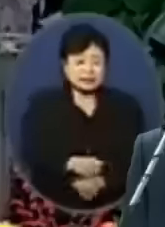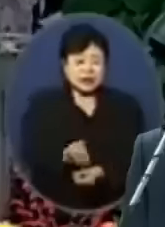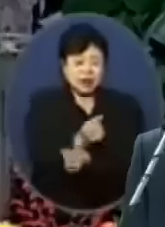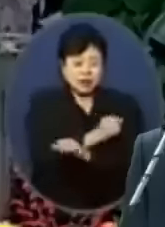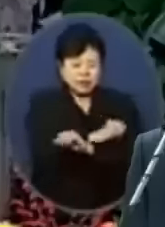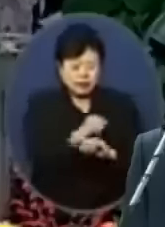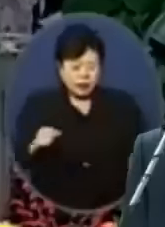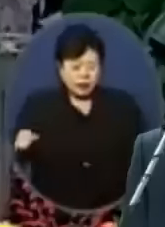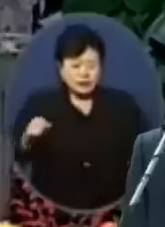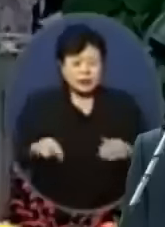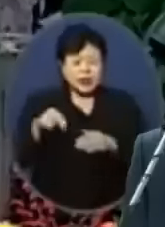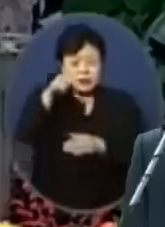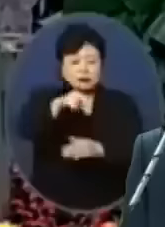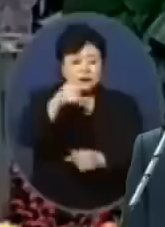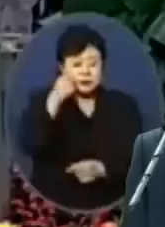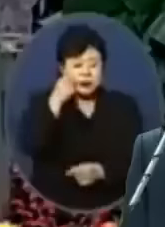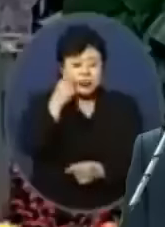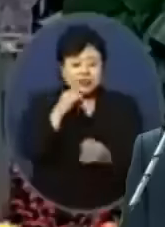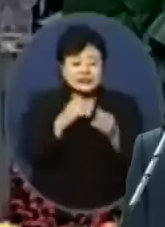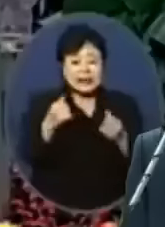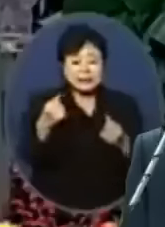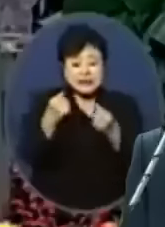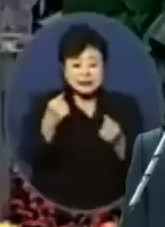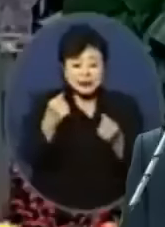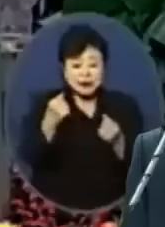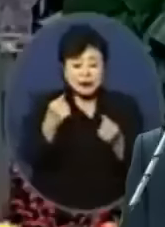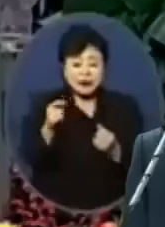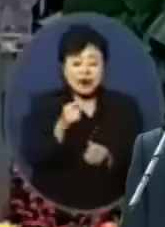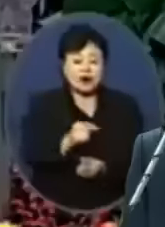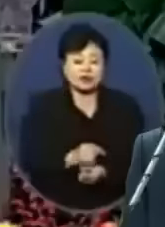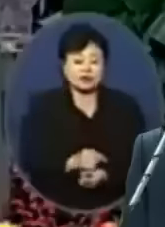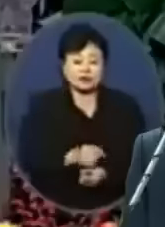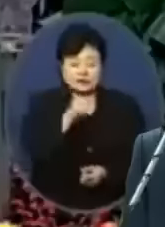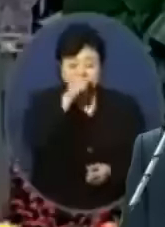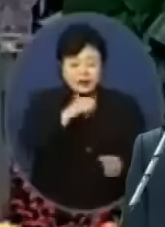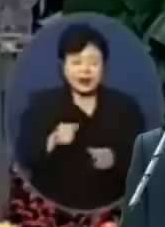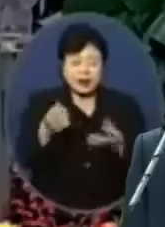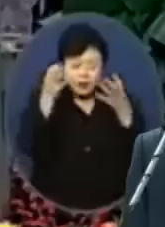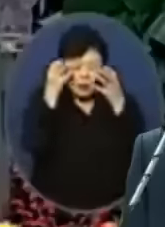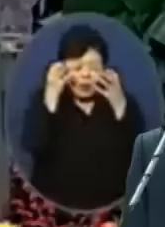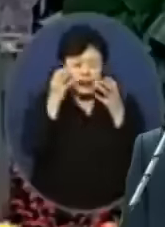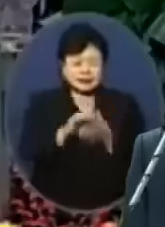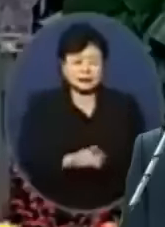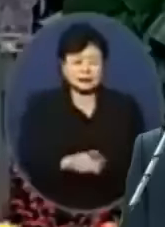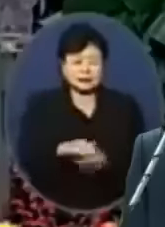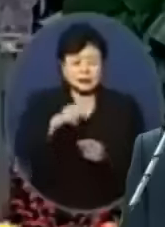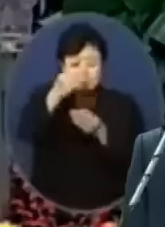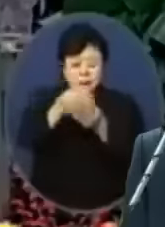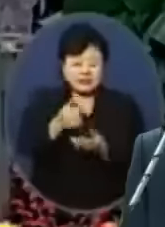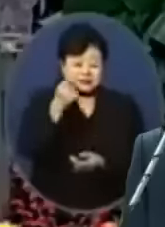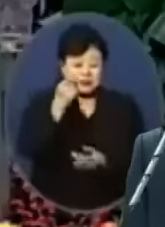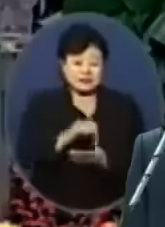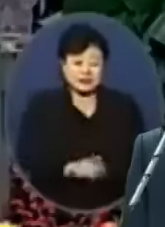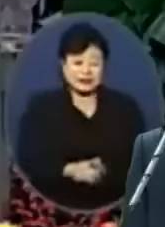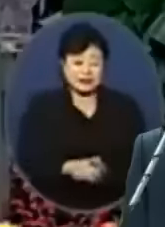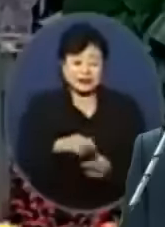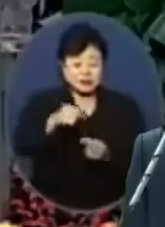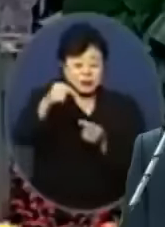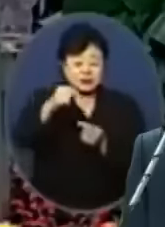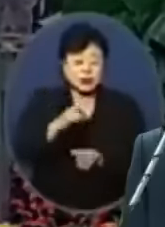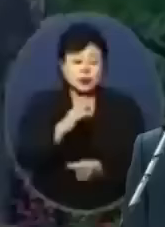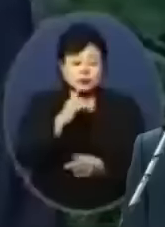뛰어넘지 못합니다. 이와 같이 인간의 힘으로 어떤 선행과 고행으로도 구원을 얻을 수 없습니다. 구원은